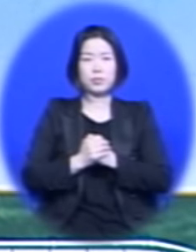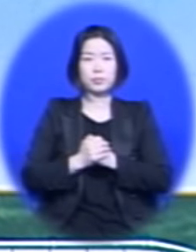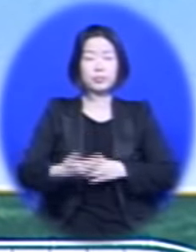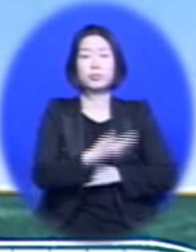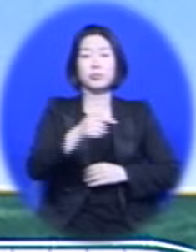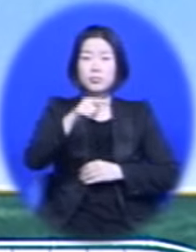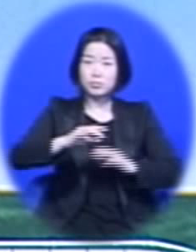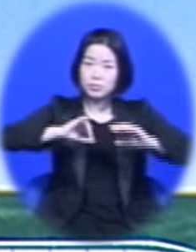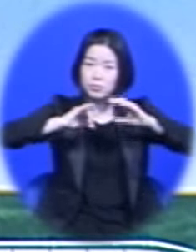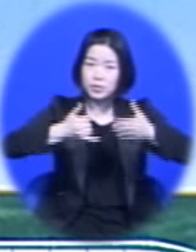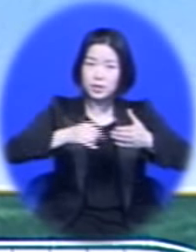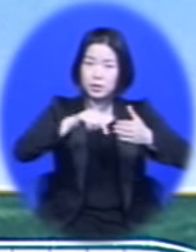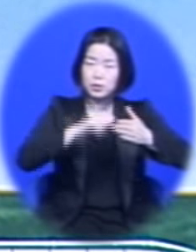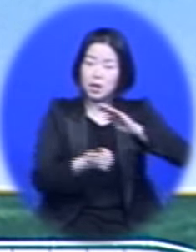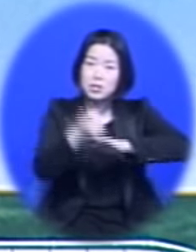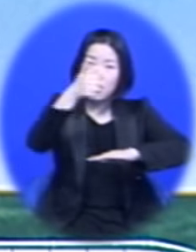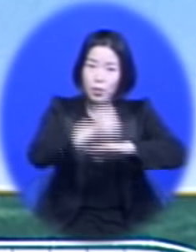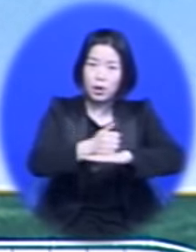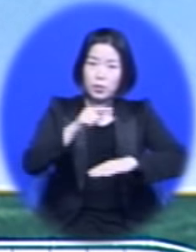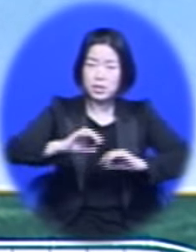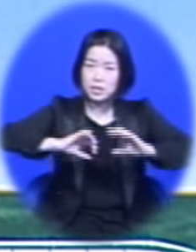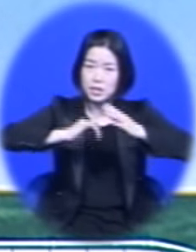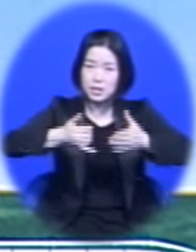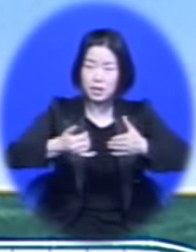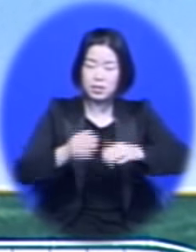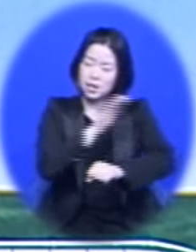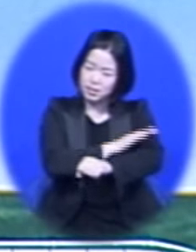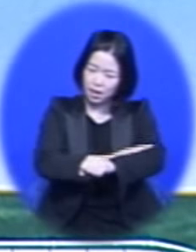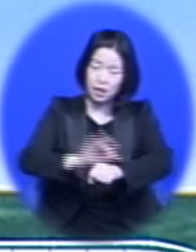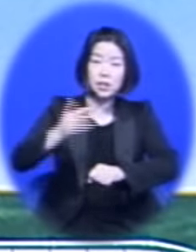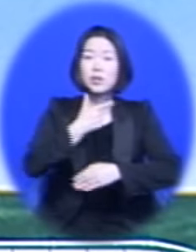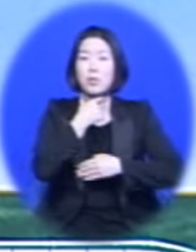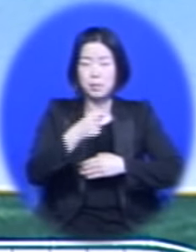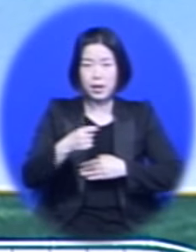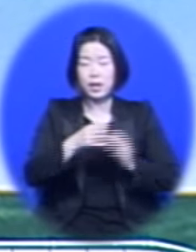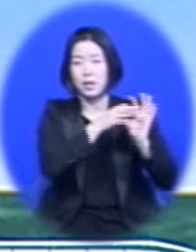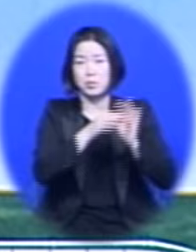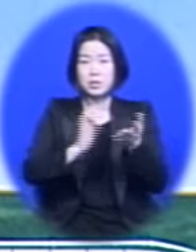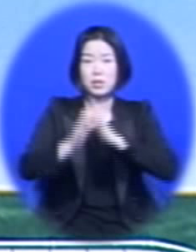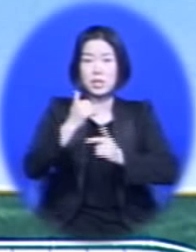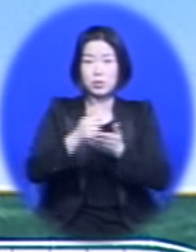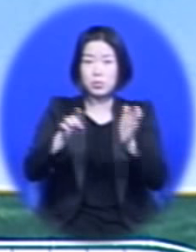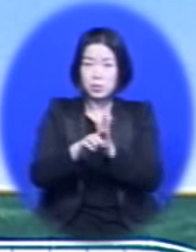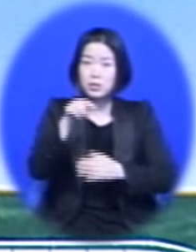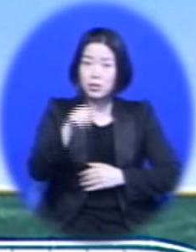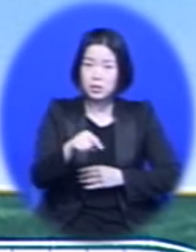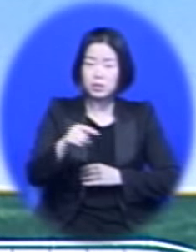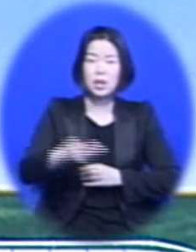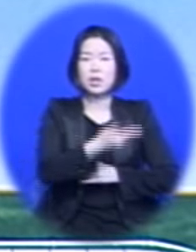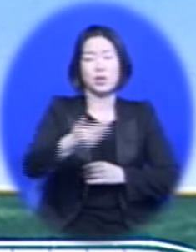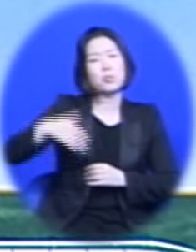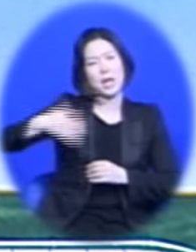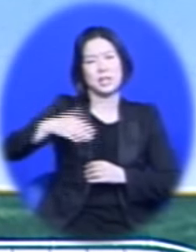여러분 이 세상에서 성공하고 이 세상에서 잘 되는 것만을 바라고 예수를 믿는 것은 여러분이 아직